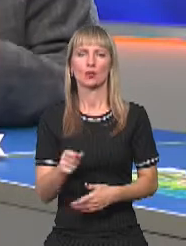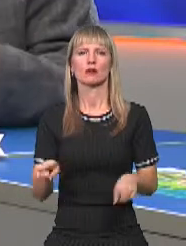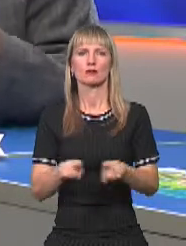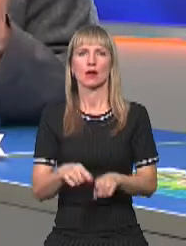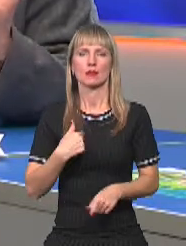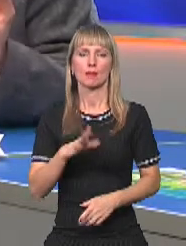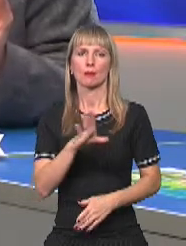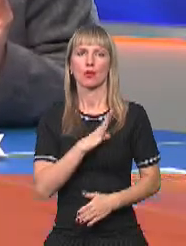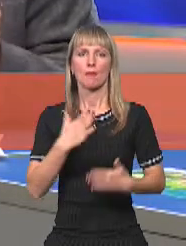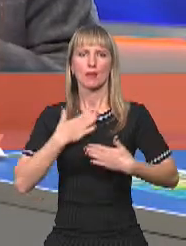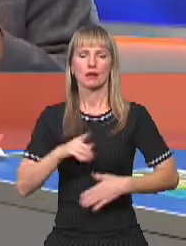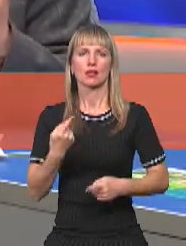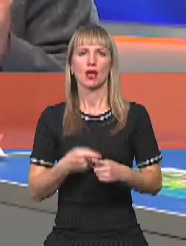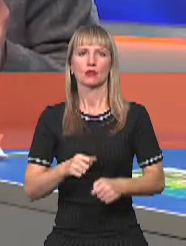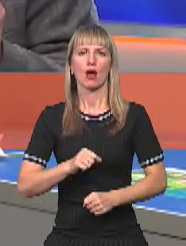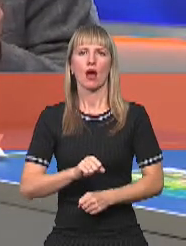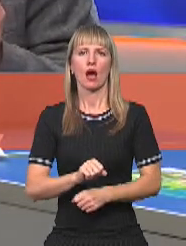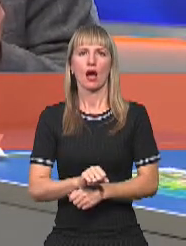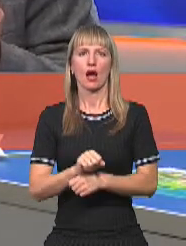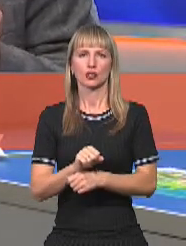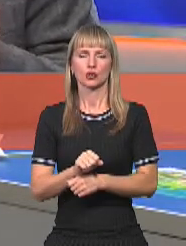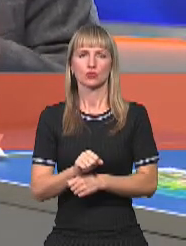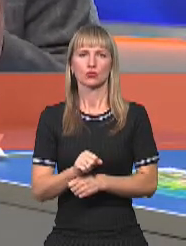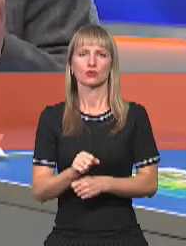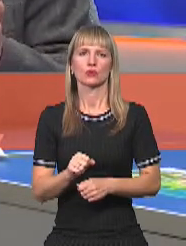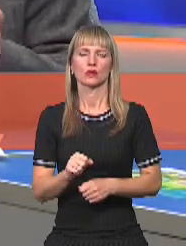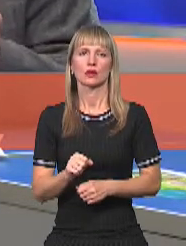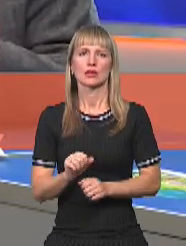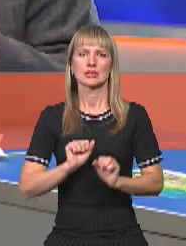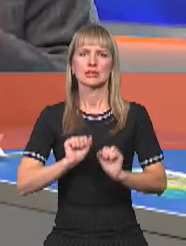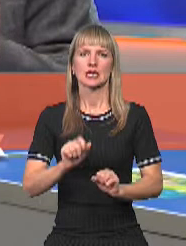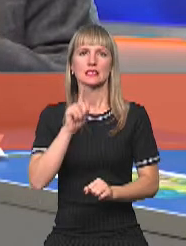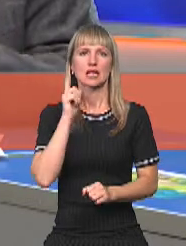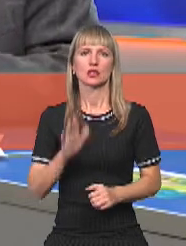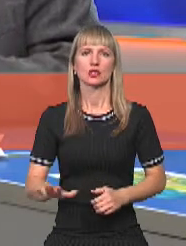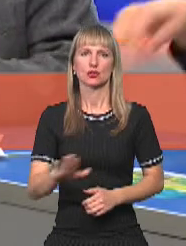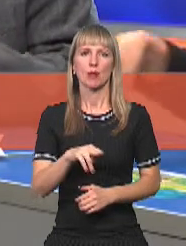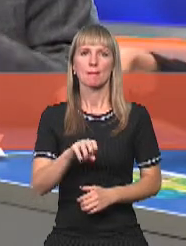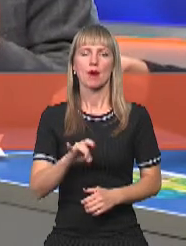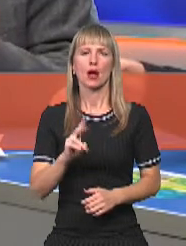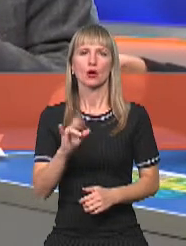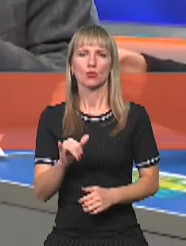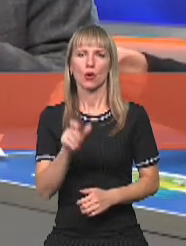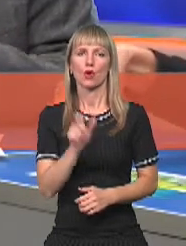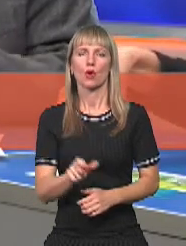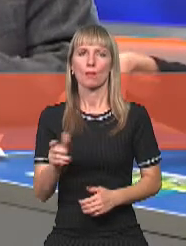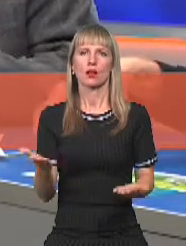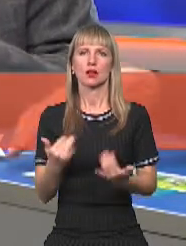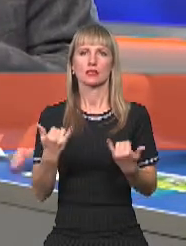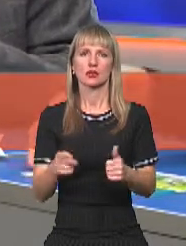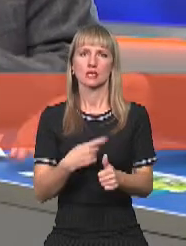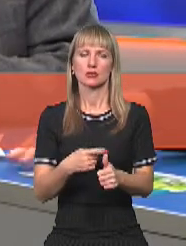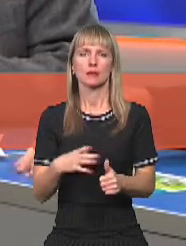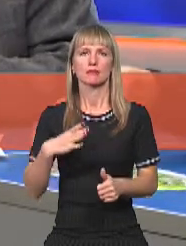було приємно, що на цю акцію нашу за цю, скажімо так, захист зеленої зони, захист парку громади, як ми зараз його